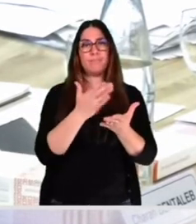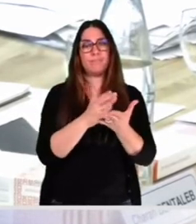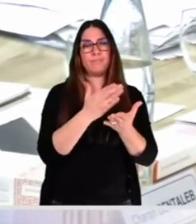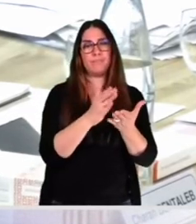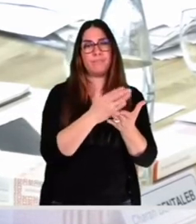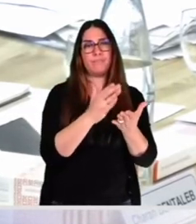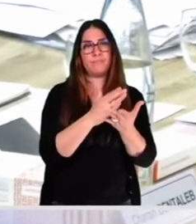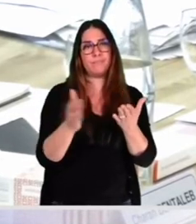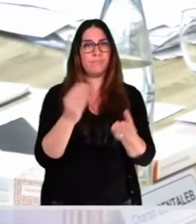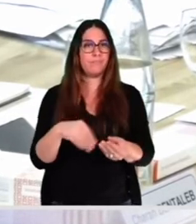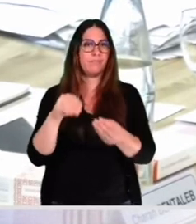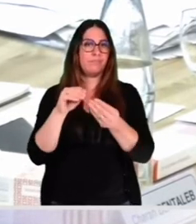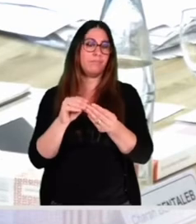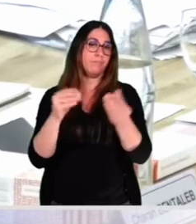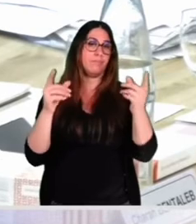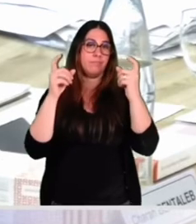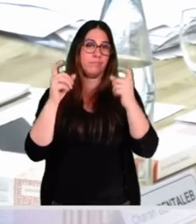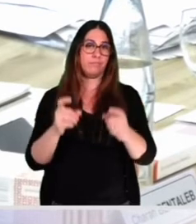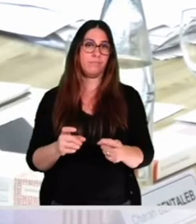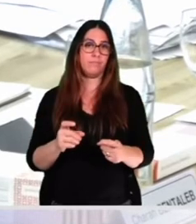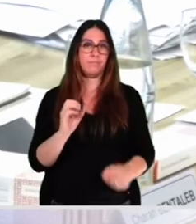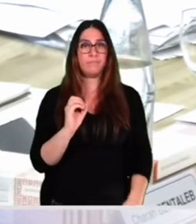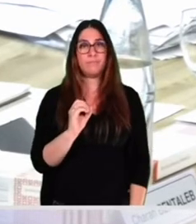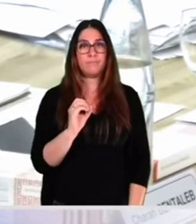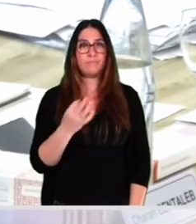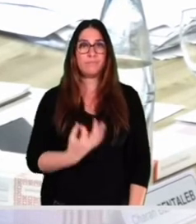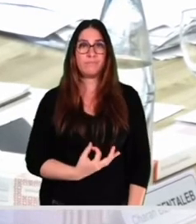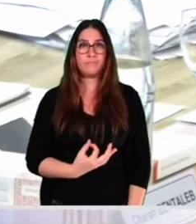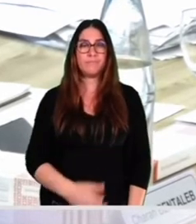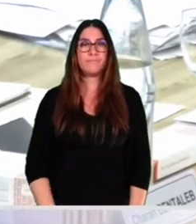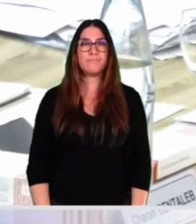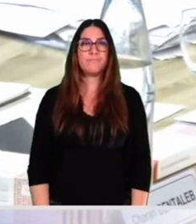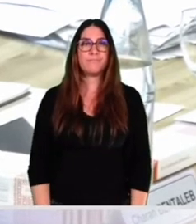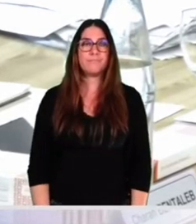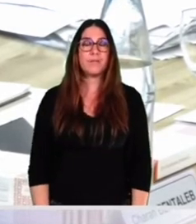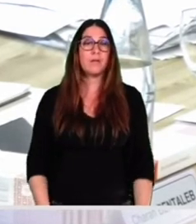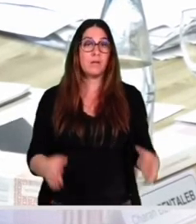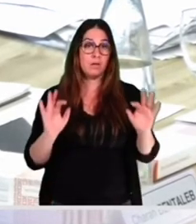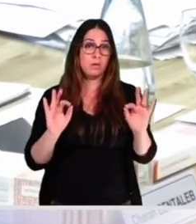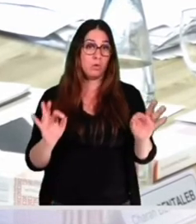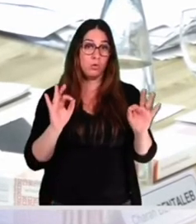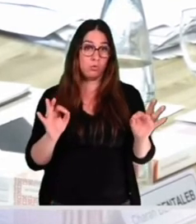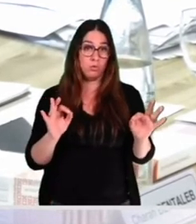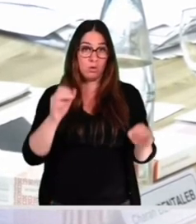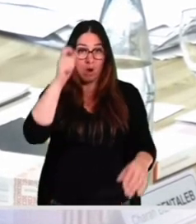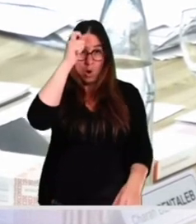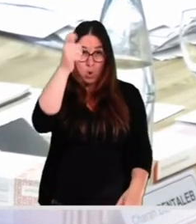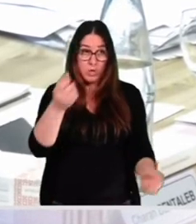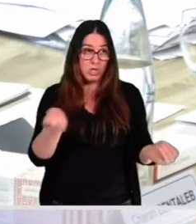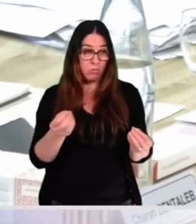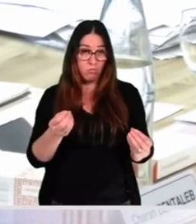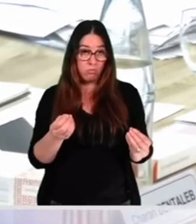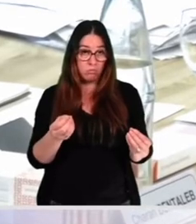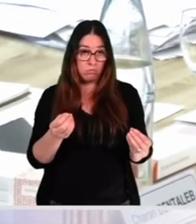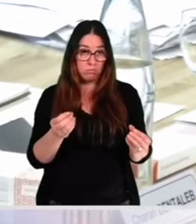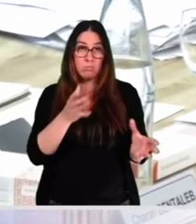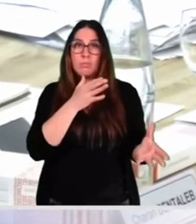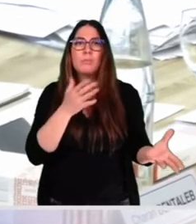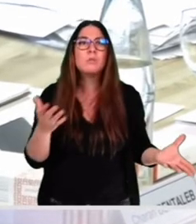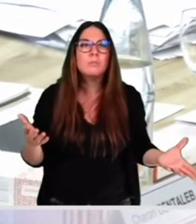et vous avez ramené ces ratios à un seuil proche de 0%, ce qui est effectivement une aberration. Le projet propose une